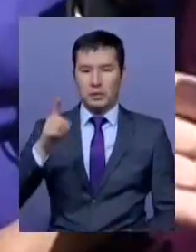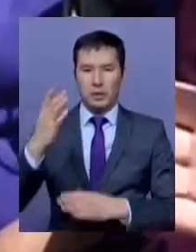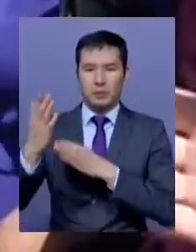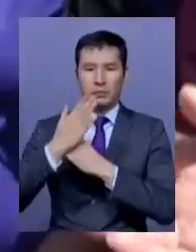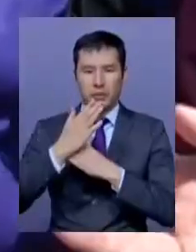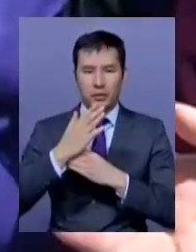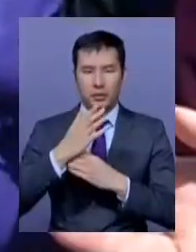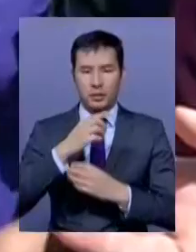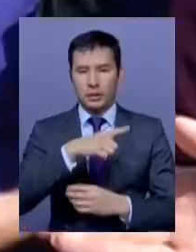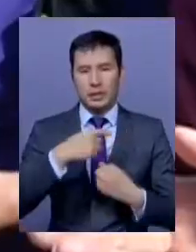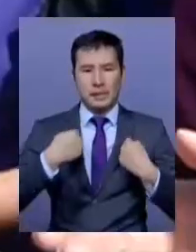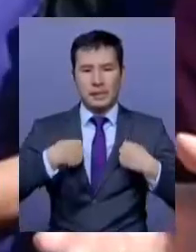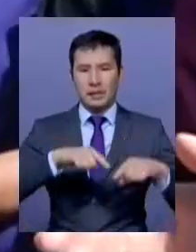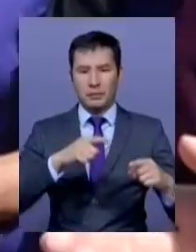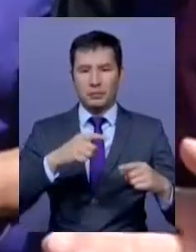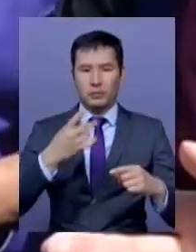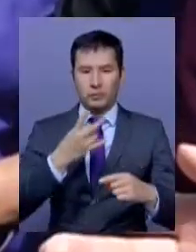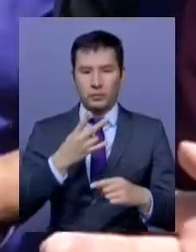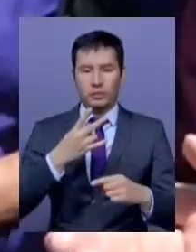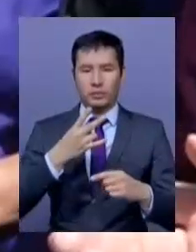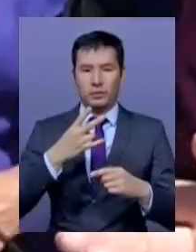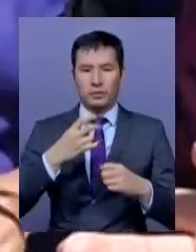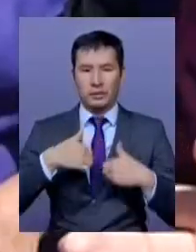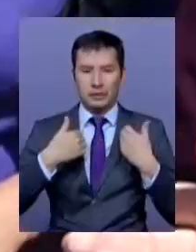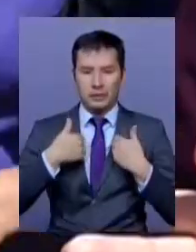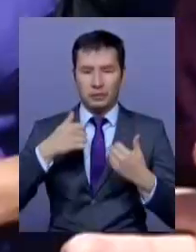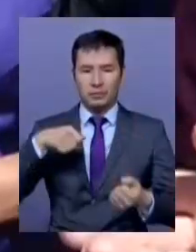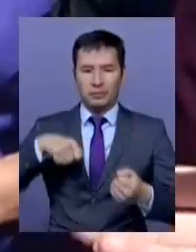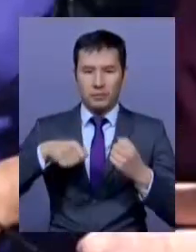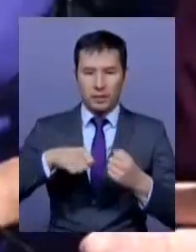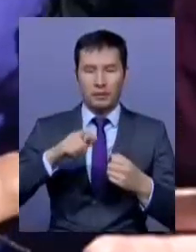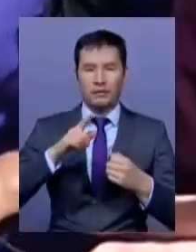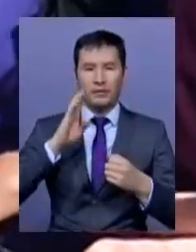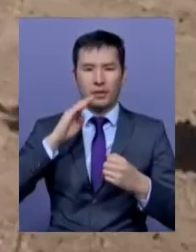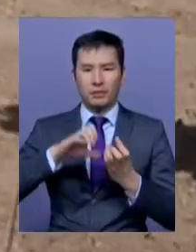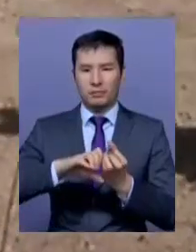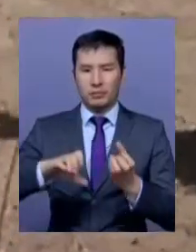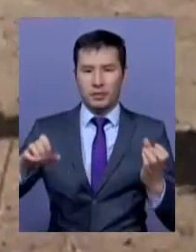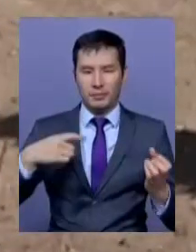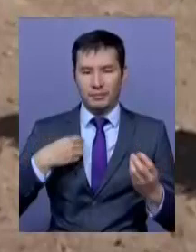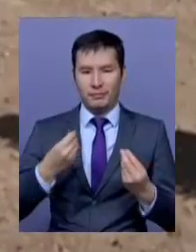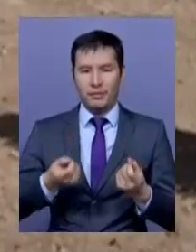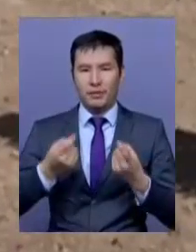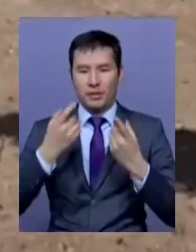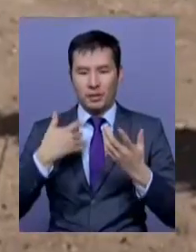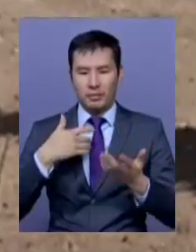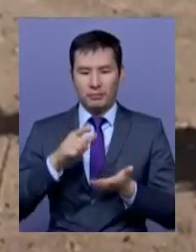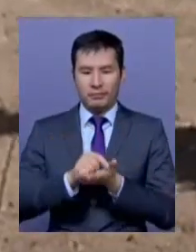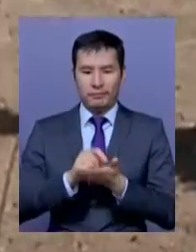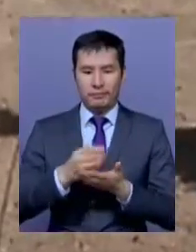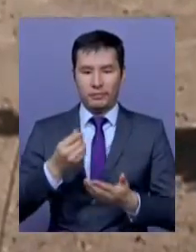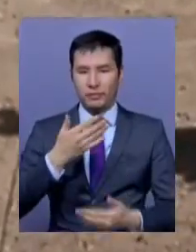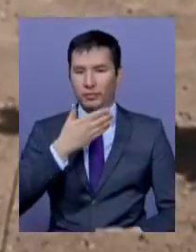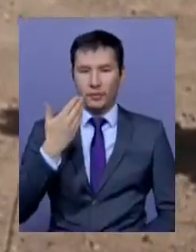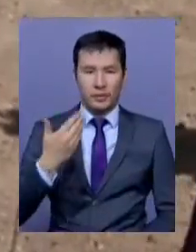салды әдемі. Бүгін жаңа ашылу болды деп, ашылуына келіп көрдік, әдемі керемет. Халқымызға көпір салып беріп атырпты,